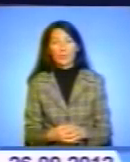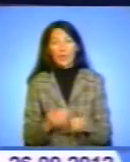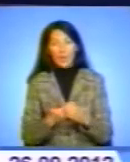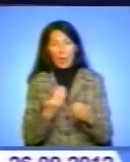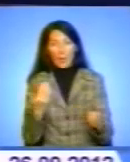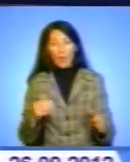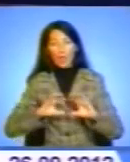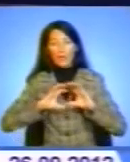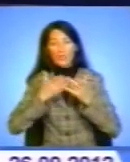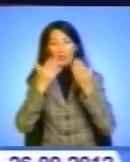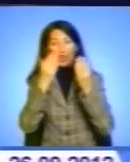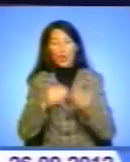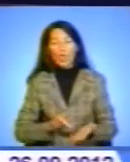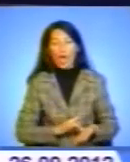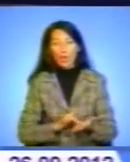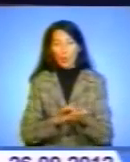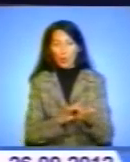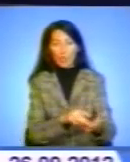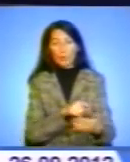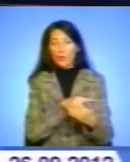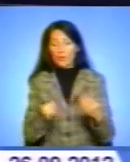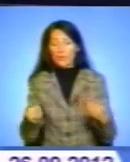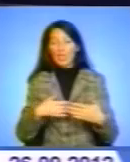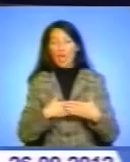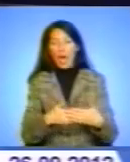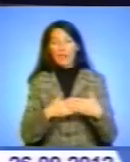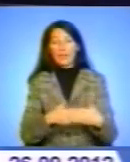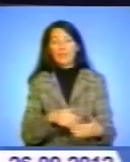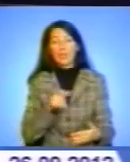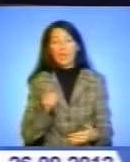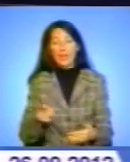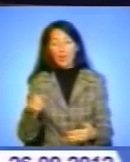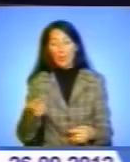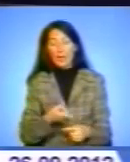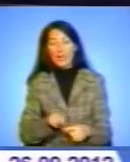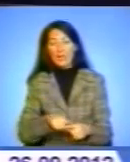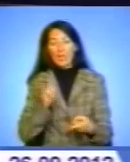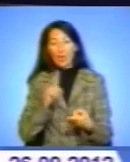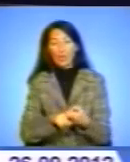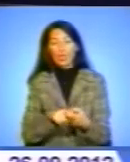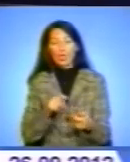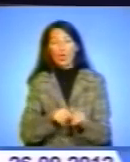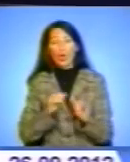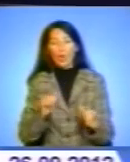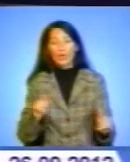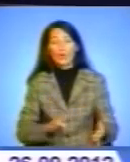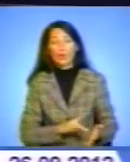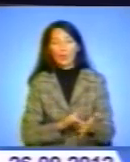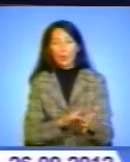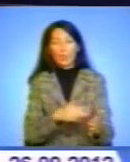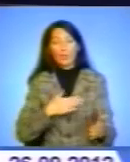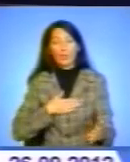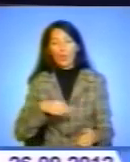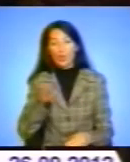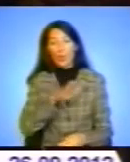Напередодні Всесвітнього дня туризму відзначено активних тернополян, які долучились до розвитку туризму у нашому краї.